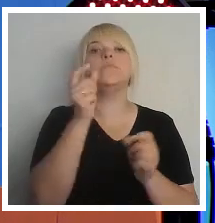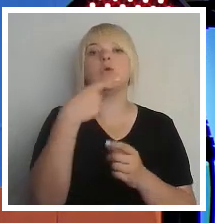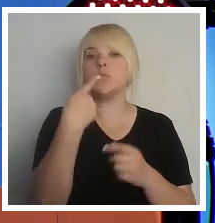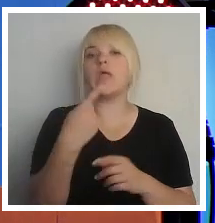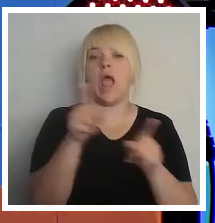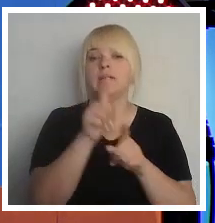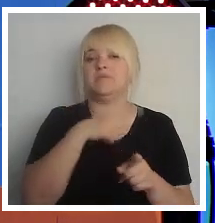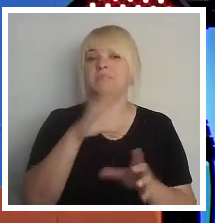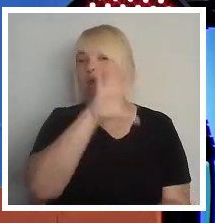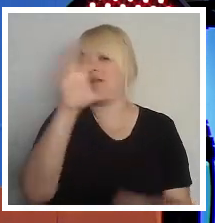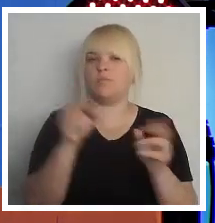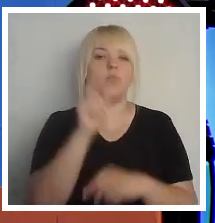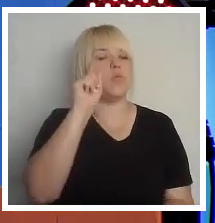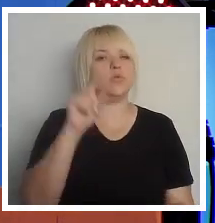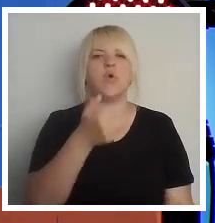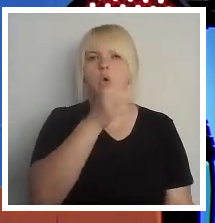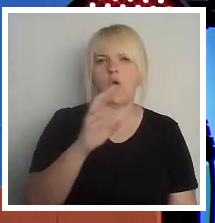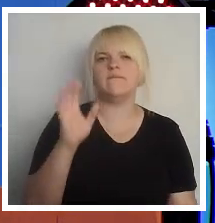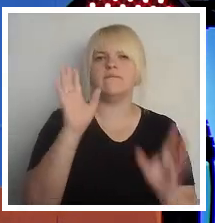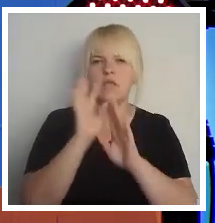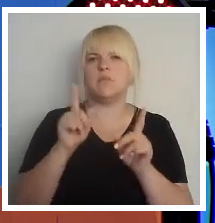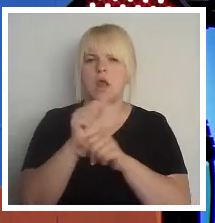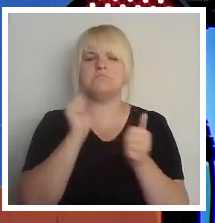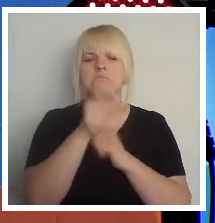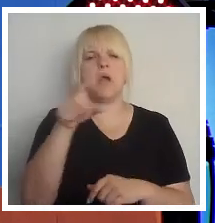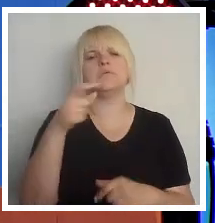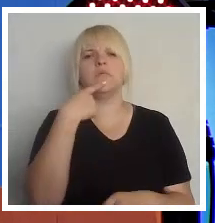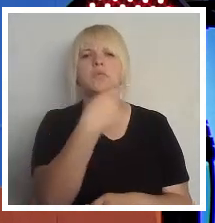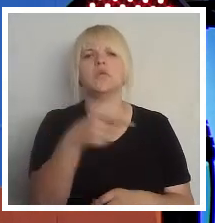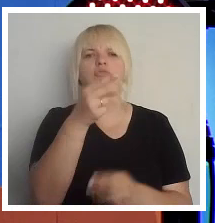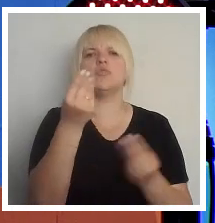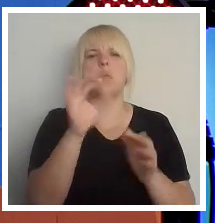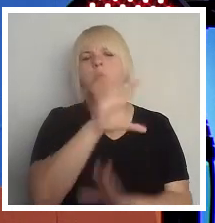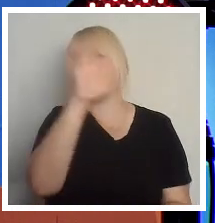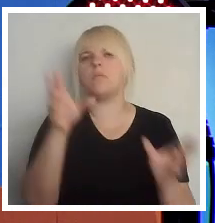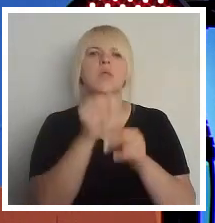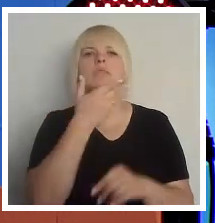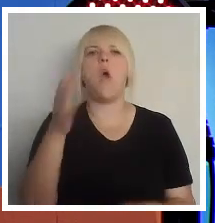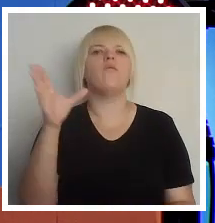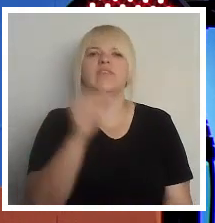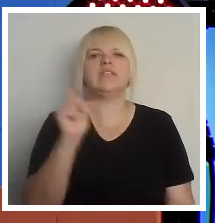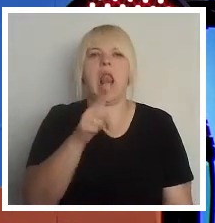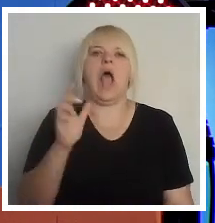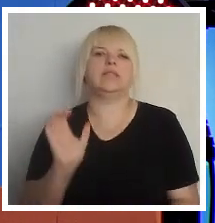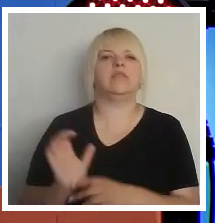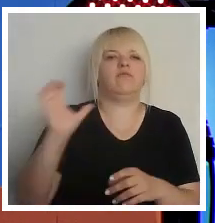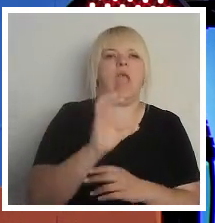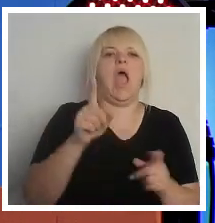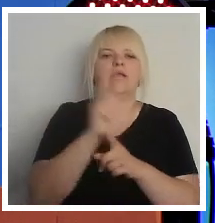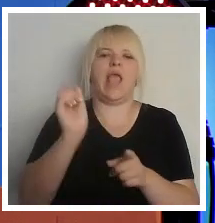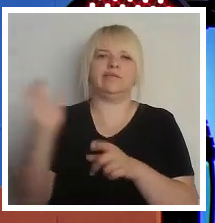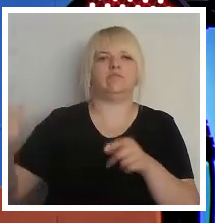paši Google un Facebook pārstāvji skaidro, ka viss šī lielā summa nav viss, kas nu, ir no Latvijas, ka tur ir eksporta daļa iekšā.